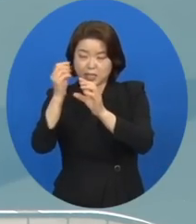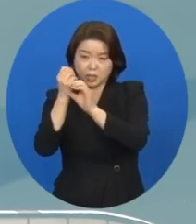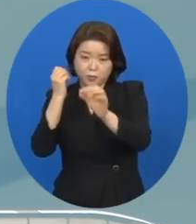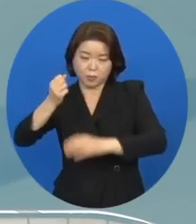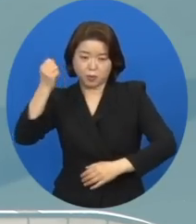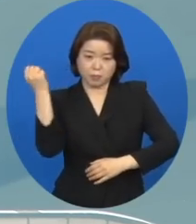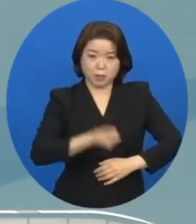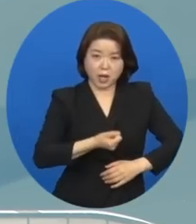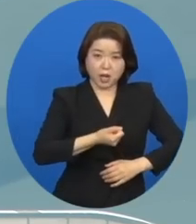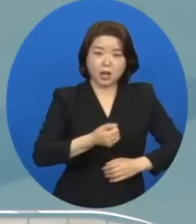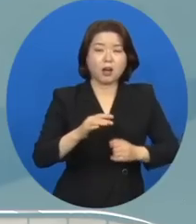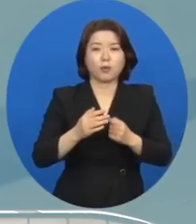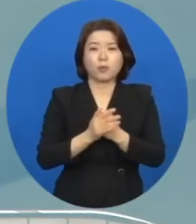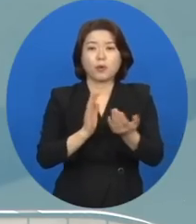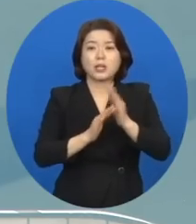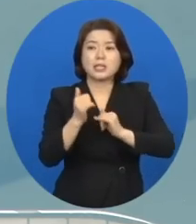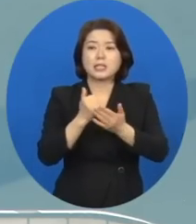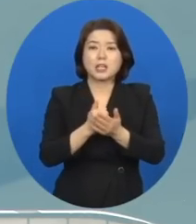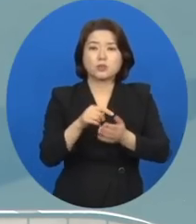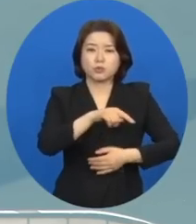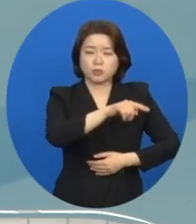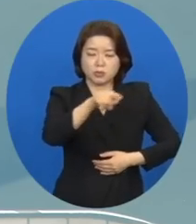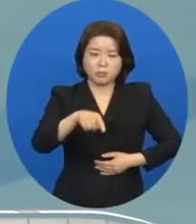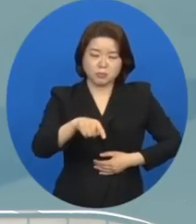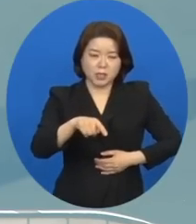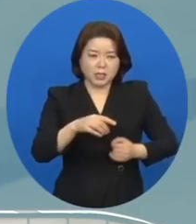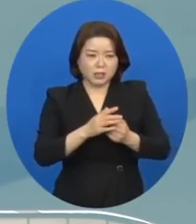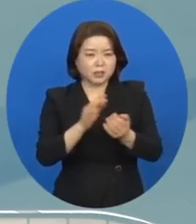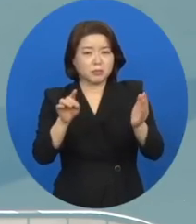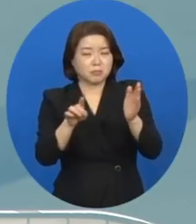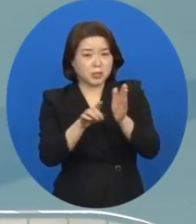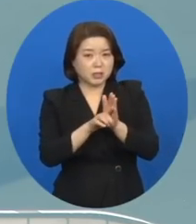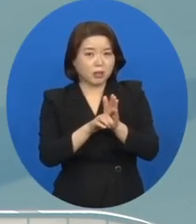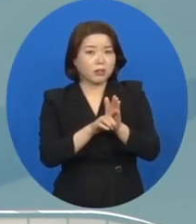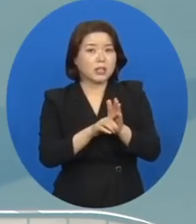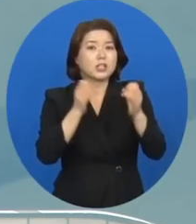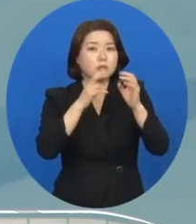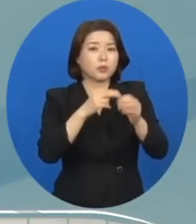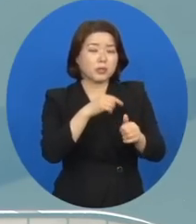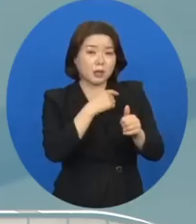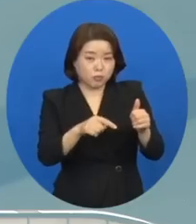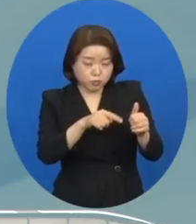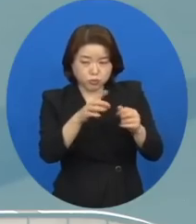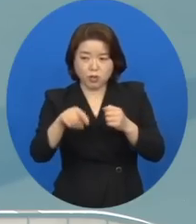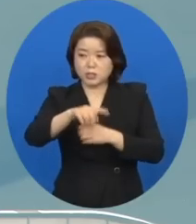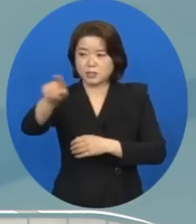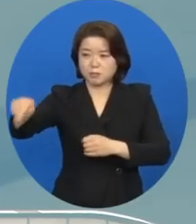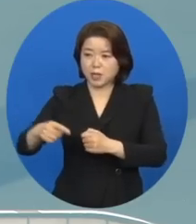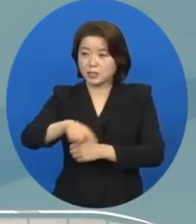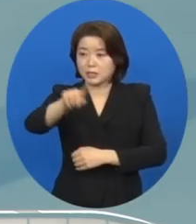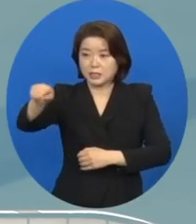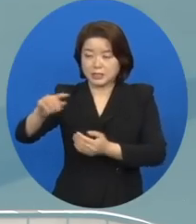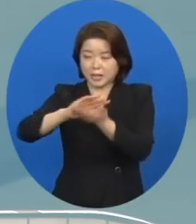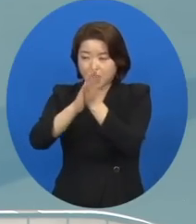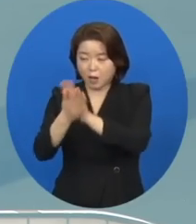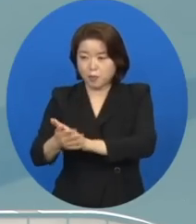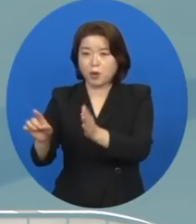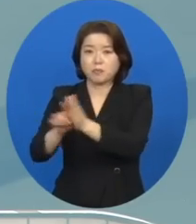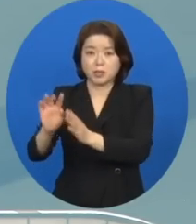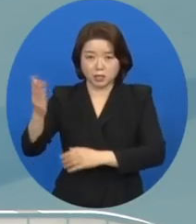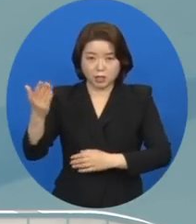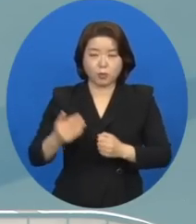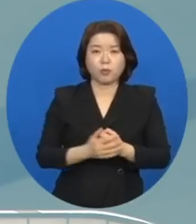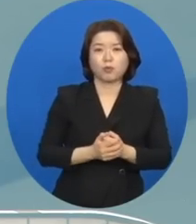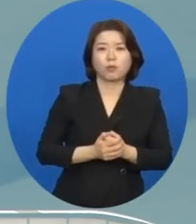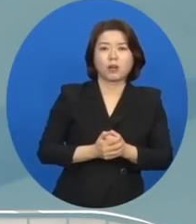믿어 동역자가 되었으며 조선에 성경을 두고 왔던 토마스 선교사 목베임을 당하고 죽었지만 그 성경이 전해져서 그 성경을